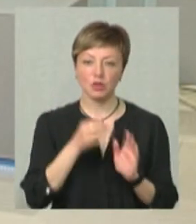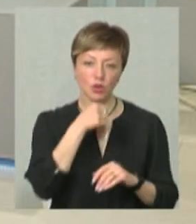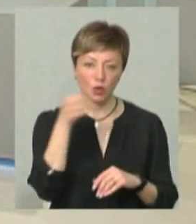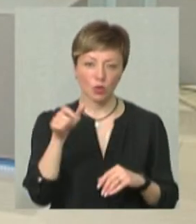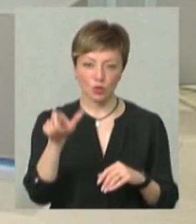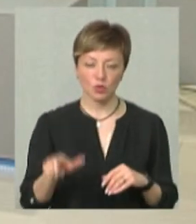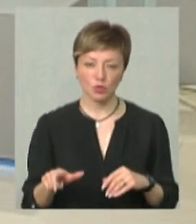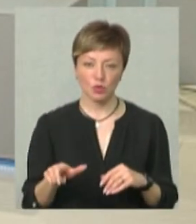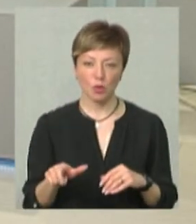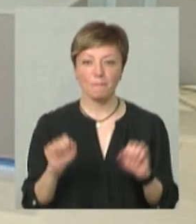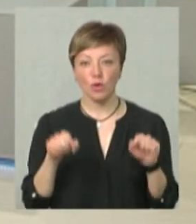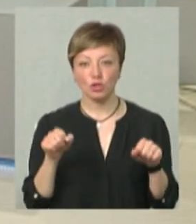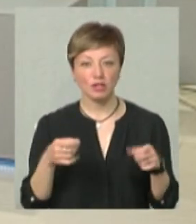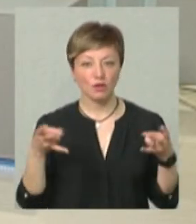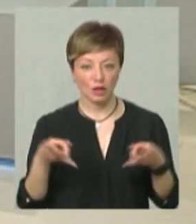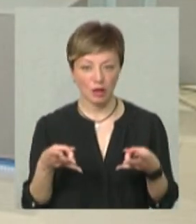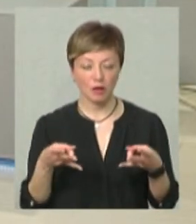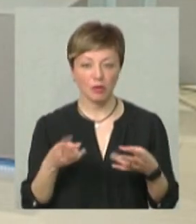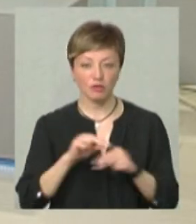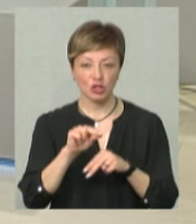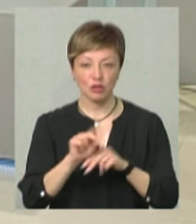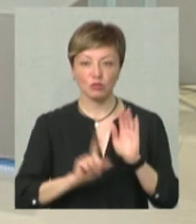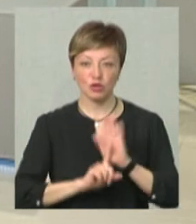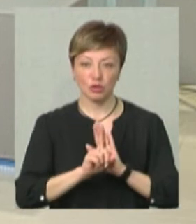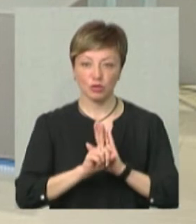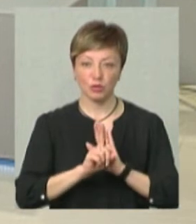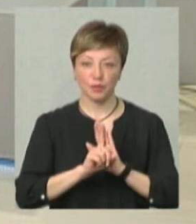дорослого, то можливо, треба вчити спочатку